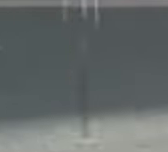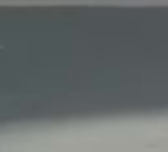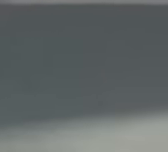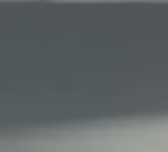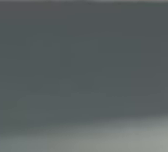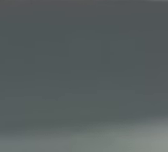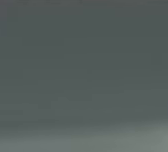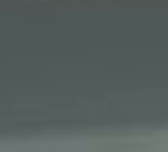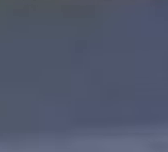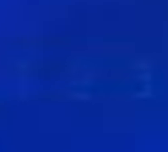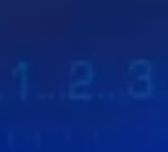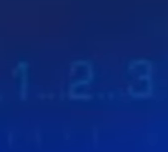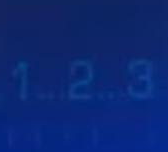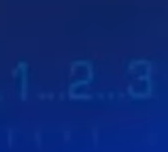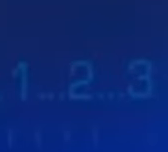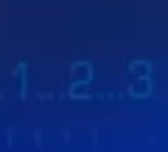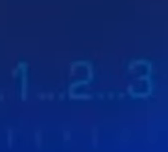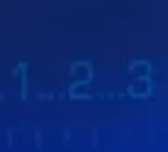trabaho.